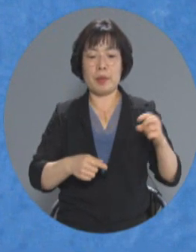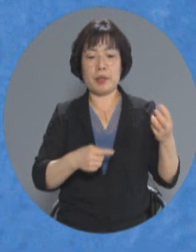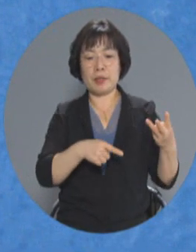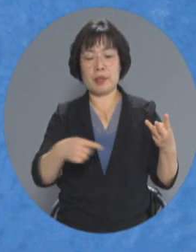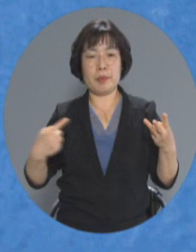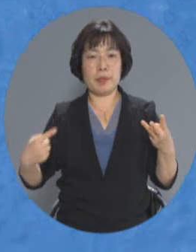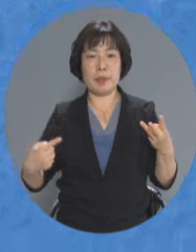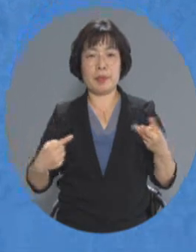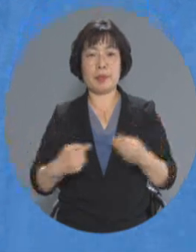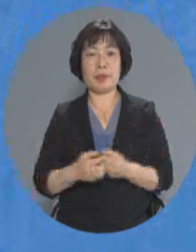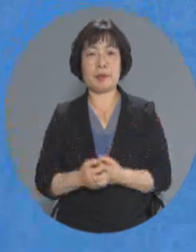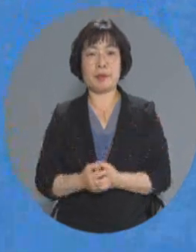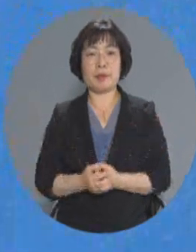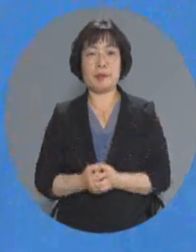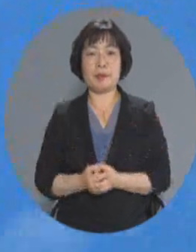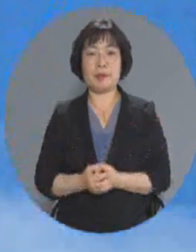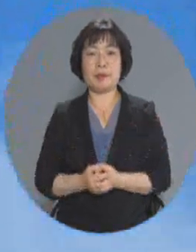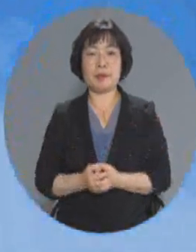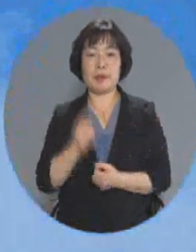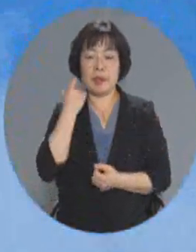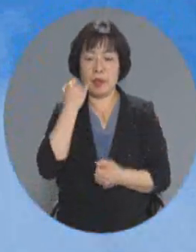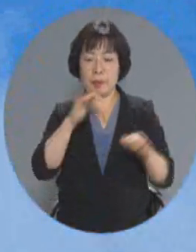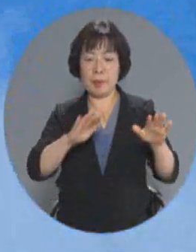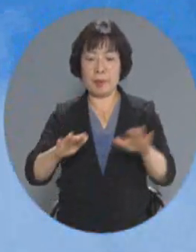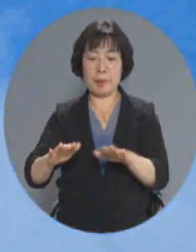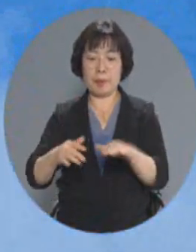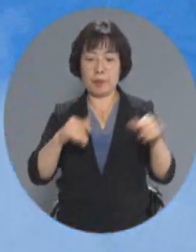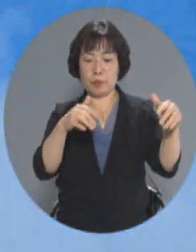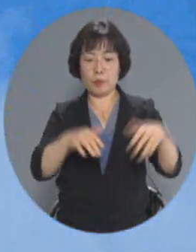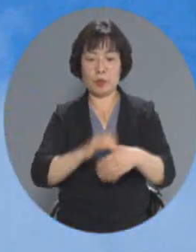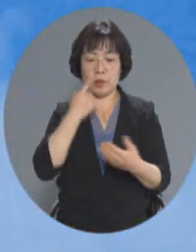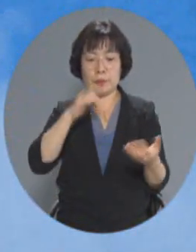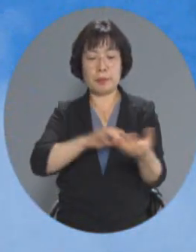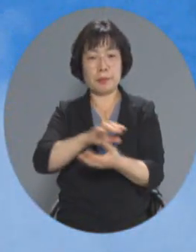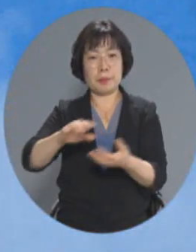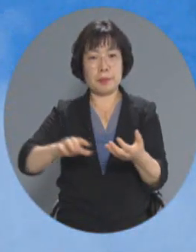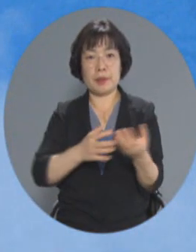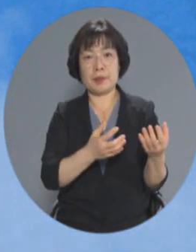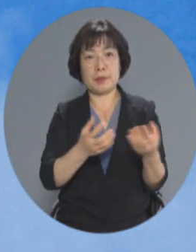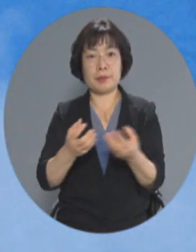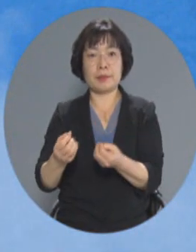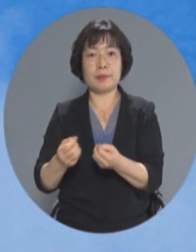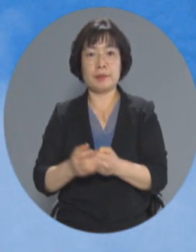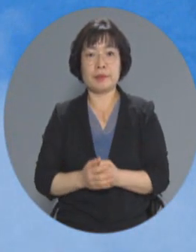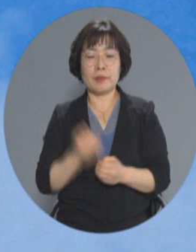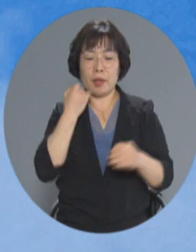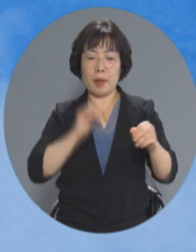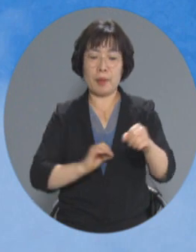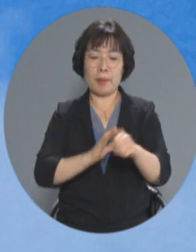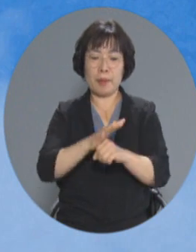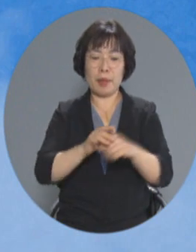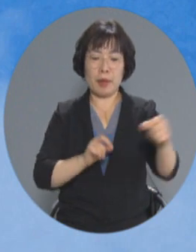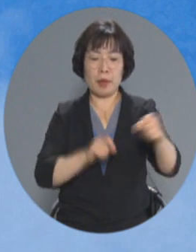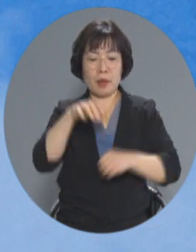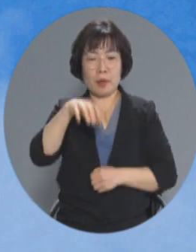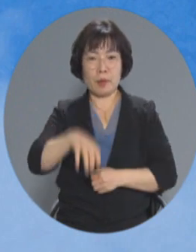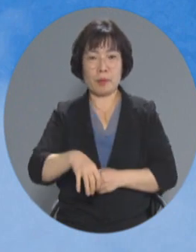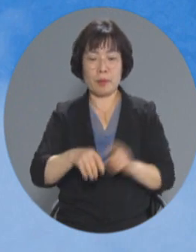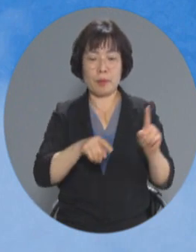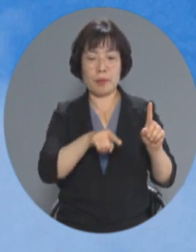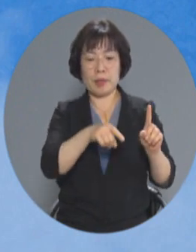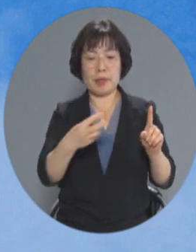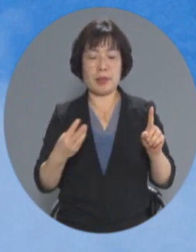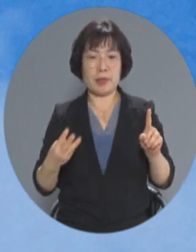3에서 1도를 보이겠습니다. 내일 남해서부 해상은 구름만 많겠습니다. 파도는 남해서부 앞바다에서